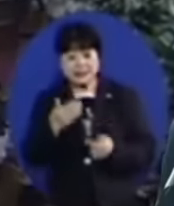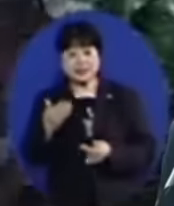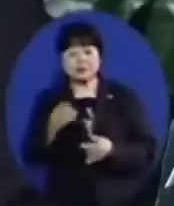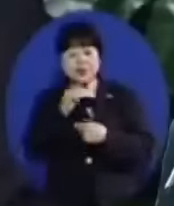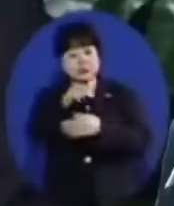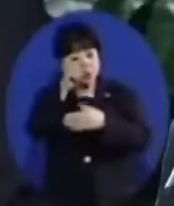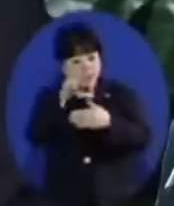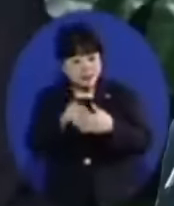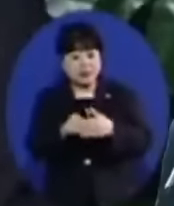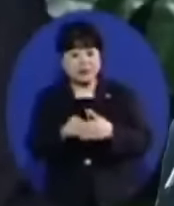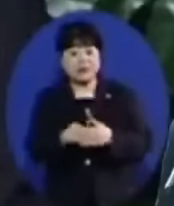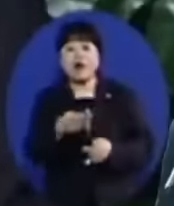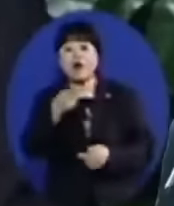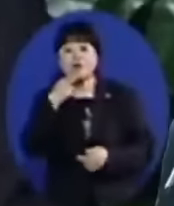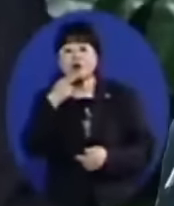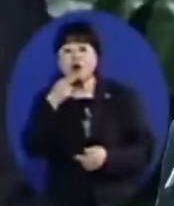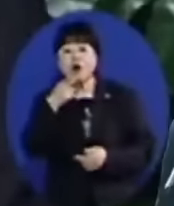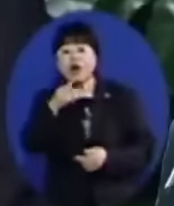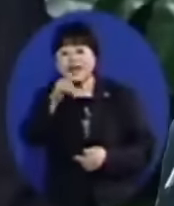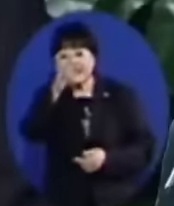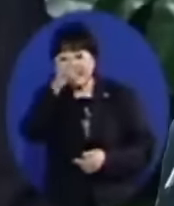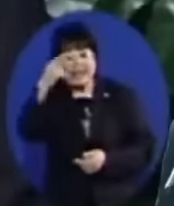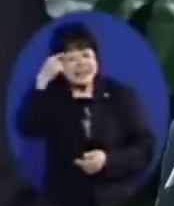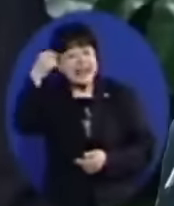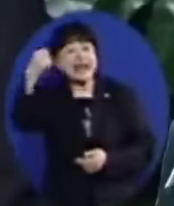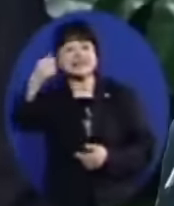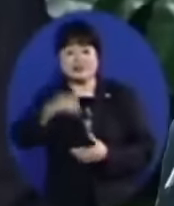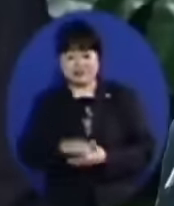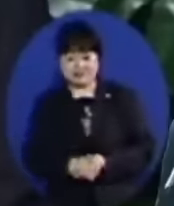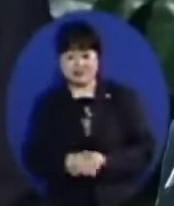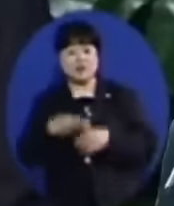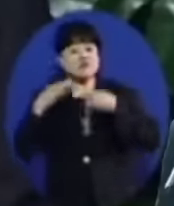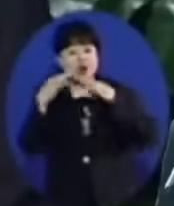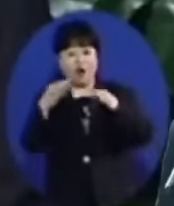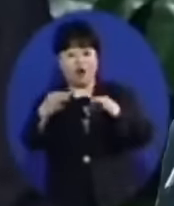생활 가운데 없는 것을 있는 것 같이 부르십시오.